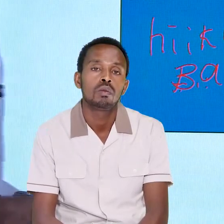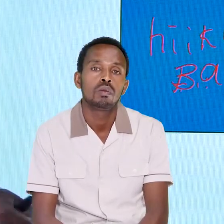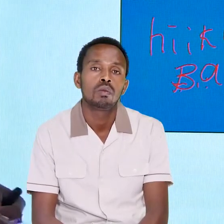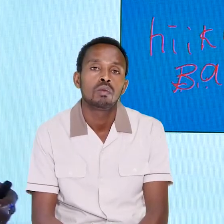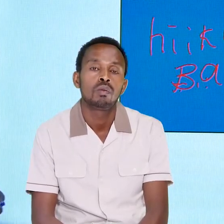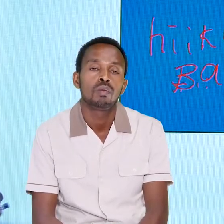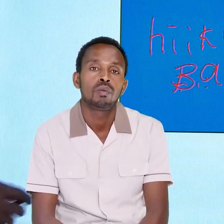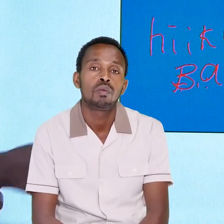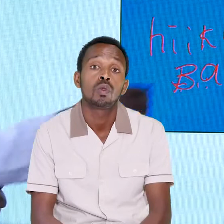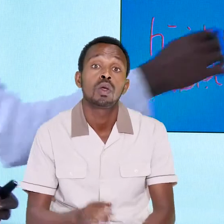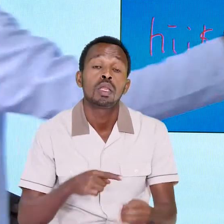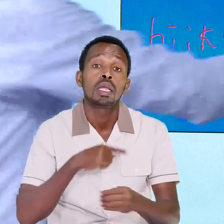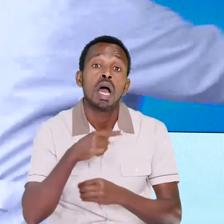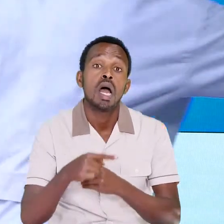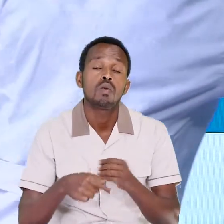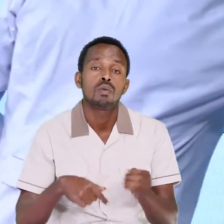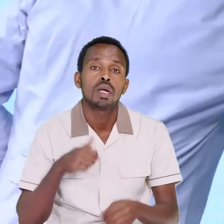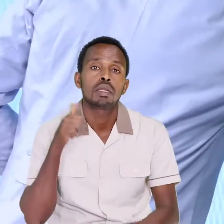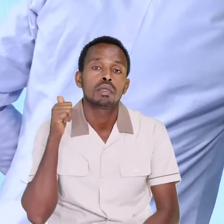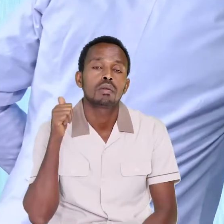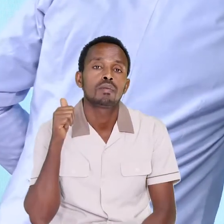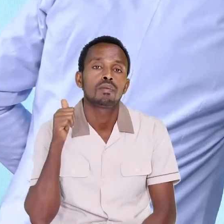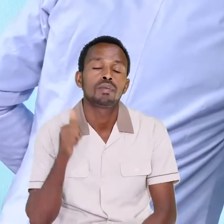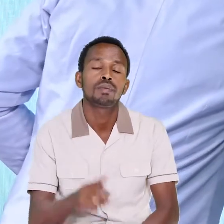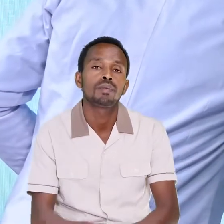fiiguu jedhu naannoo biraatti